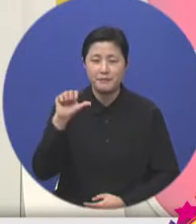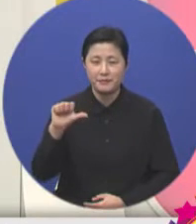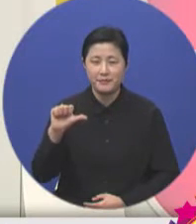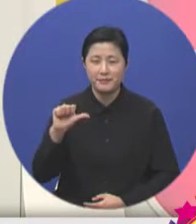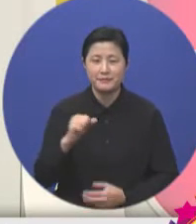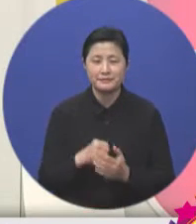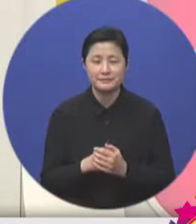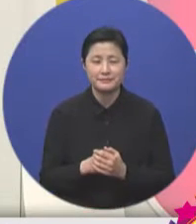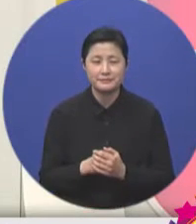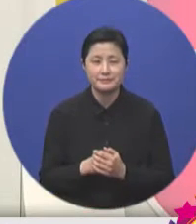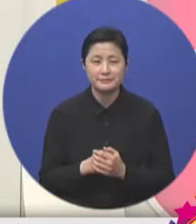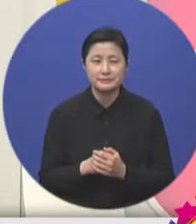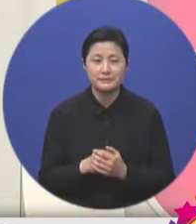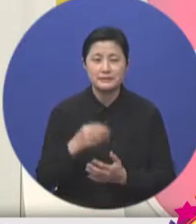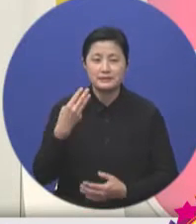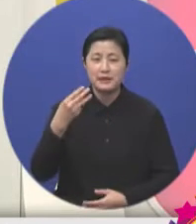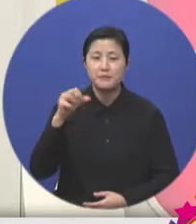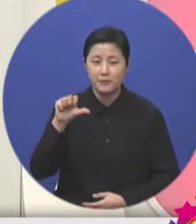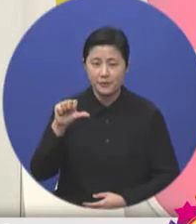010-6835님 네,